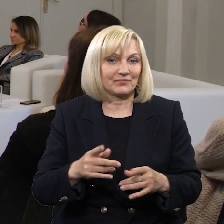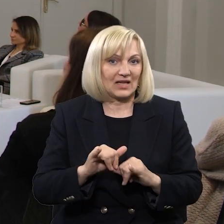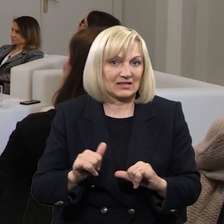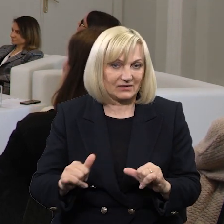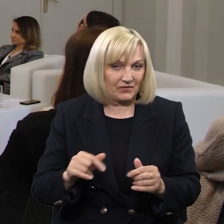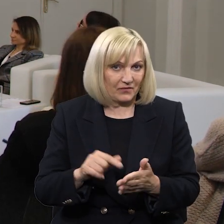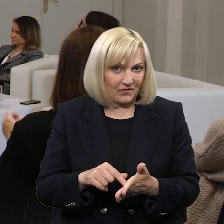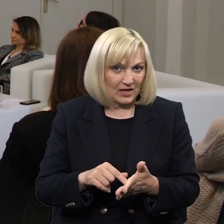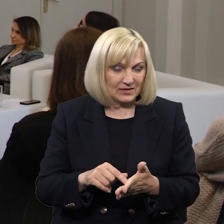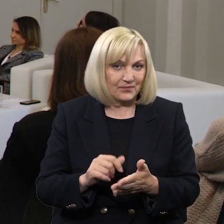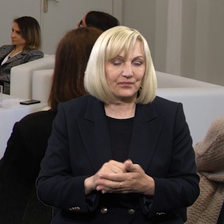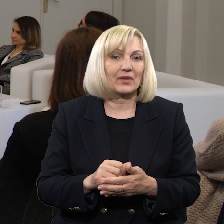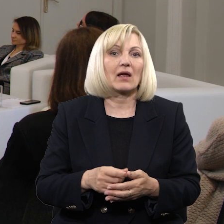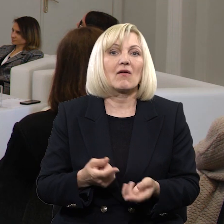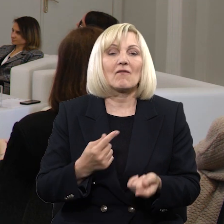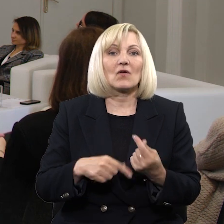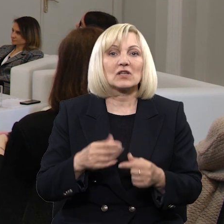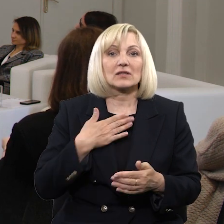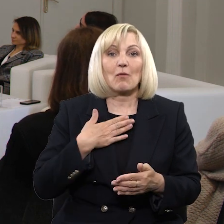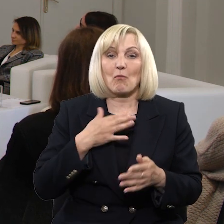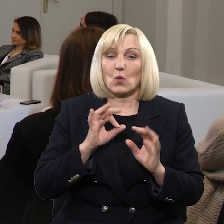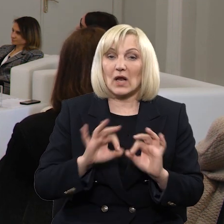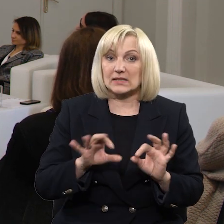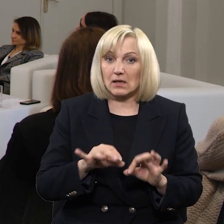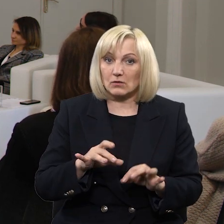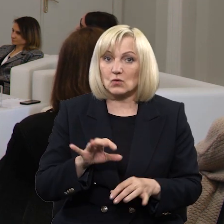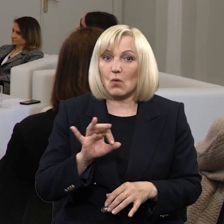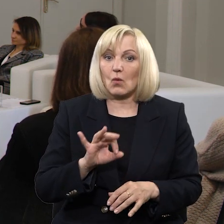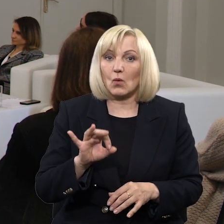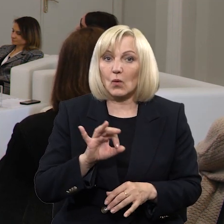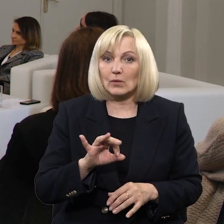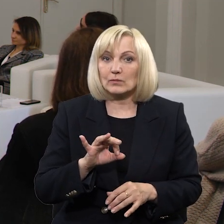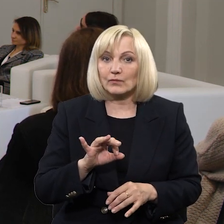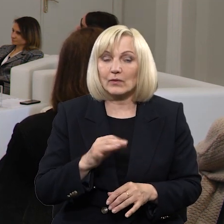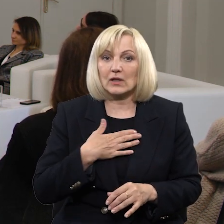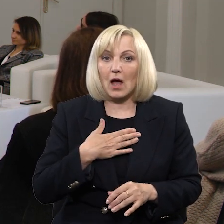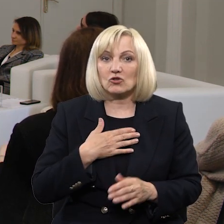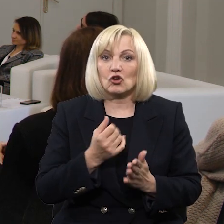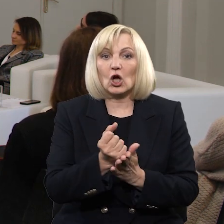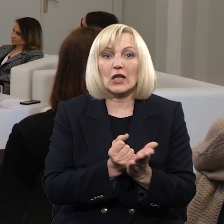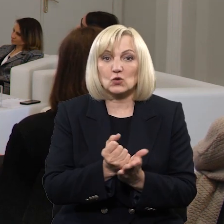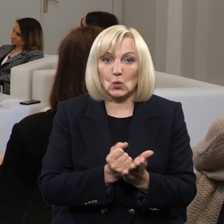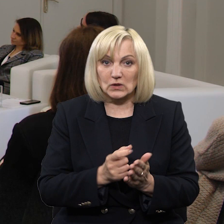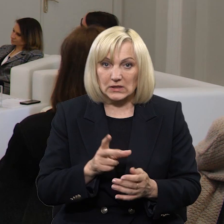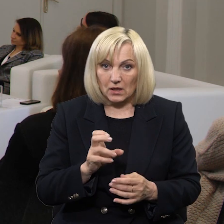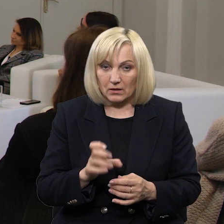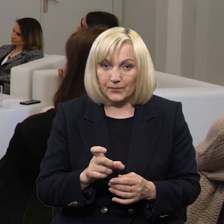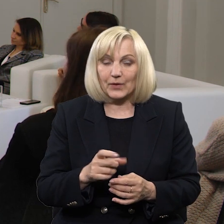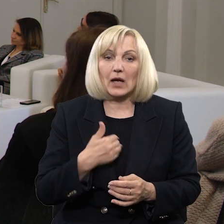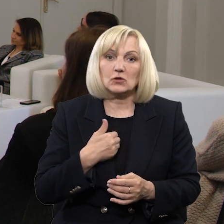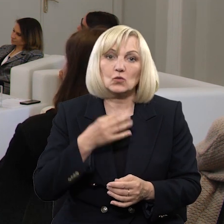экспозиционных проектах а возвращаясь к моему рассказу о наших ресурсах да